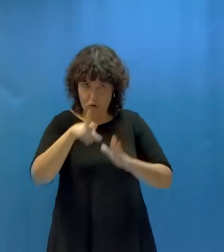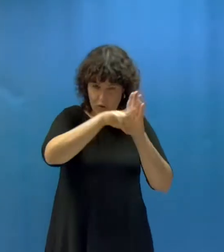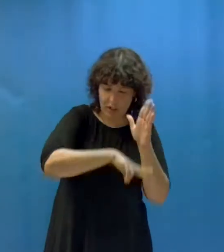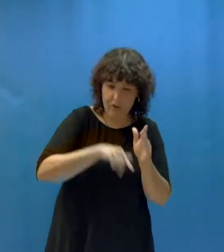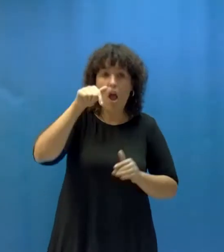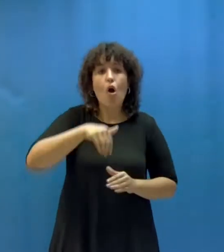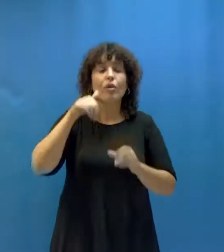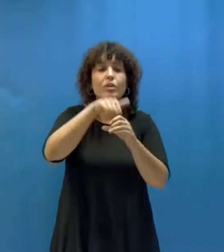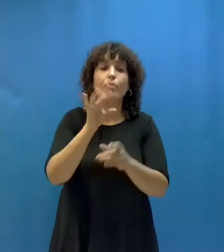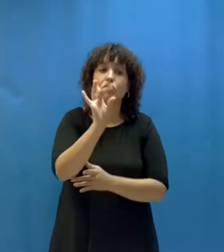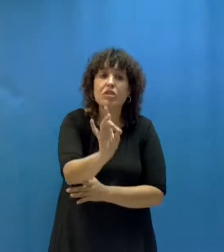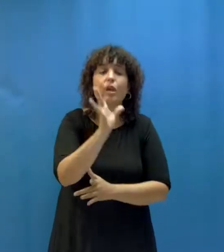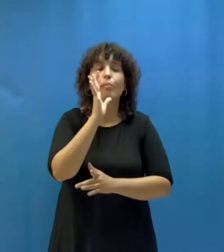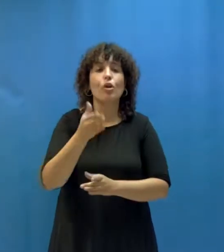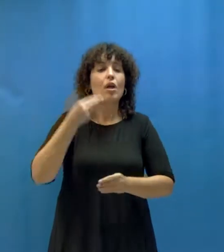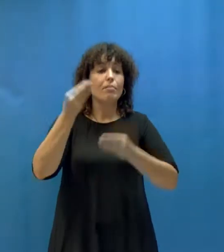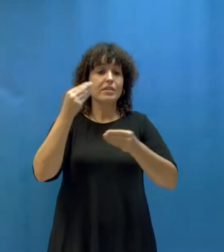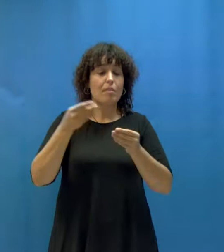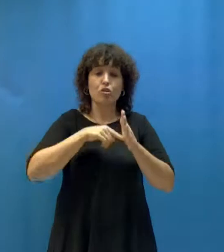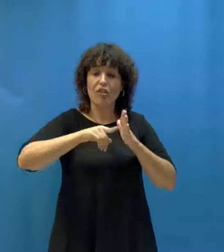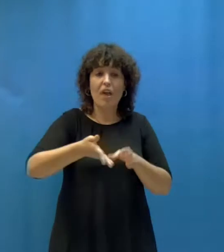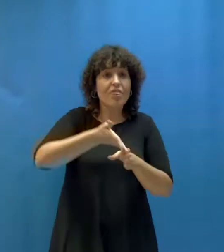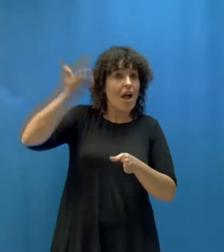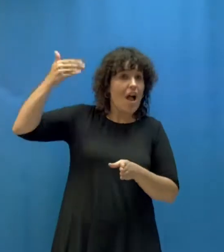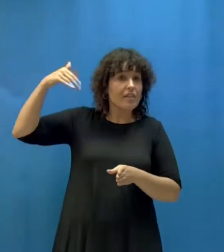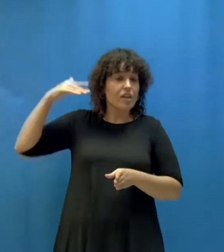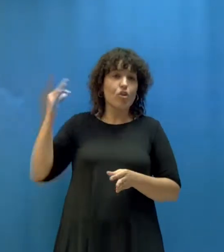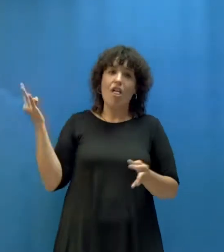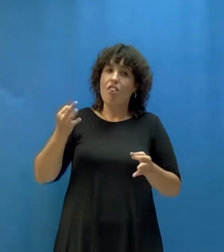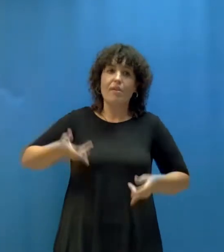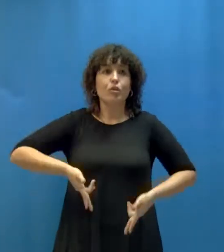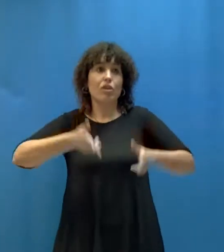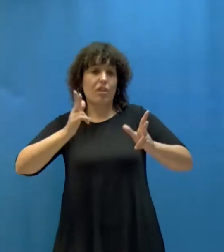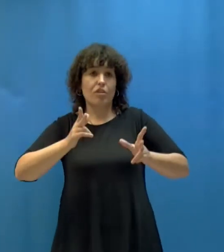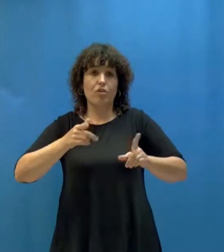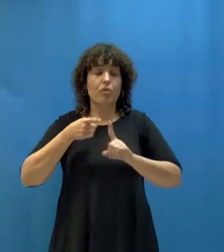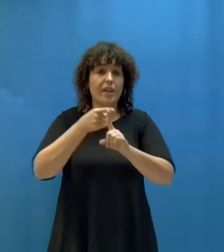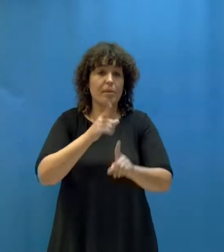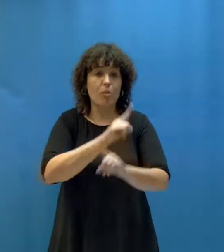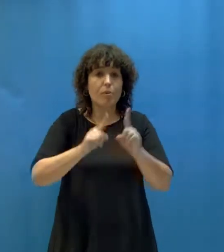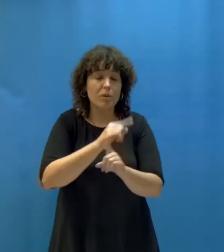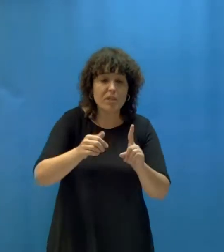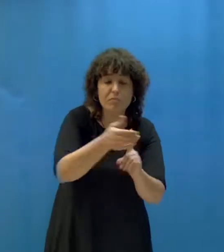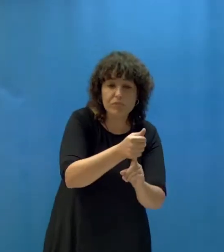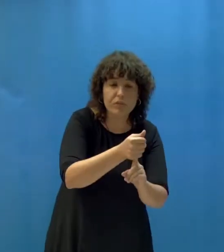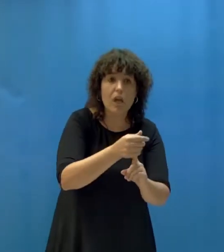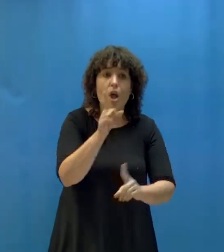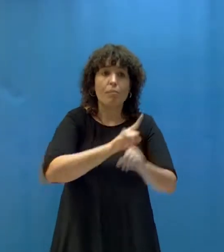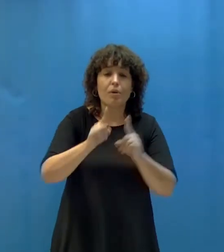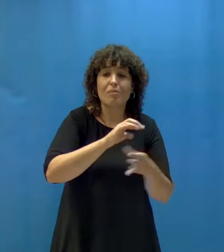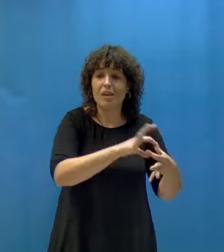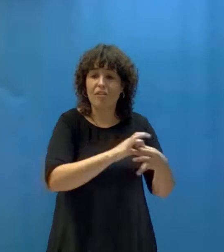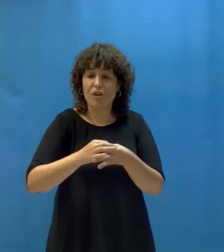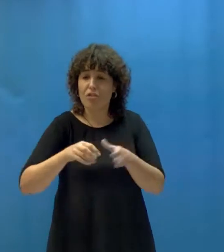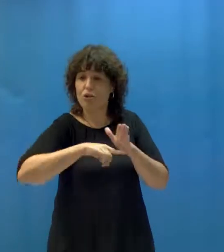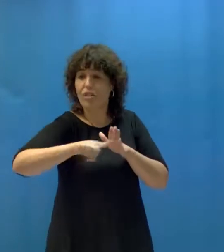sí perquè considerem que l'anterior ordenança requeria d'una actualització per a solucionar problemes que es derivaven de l'anterior ordenança en